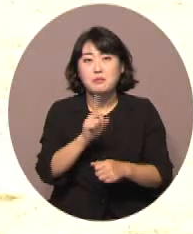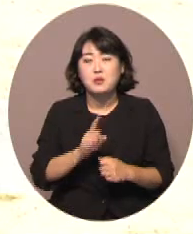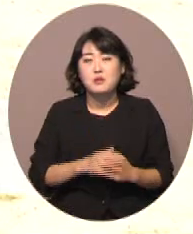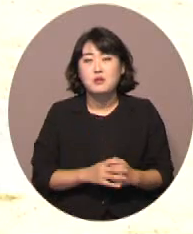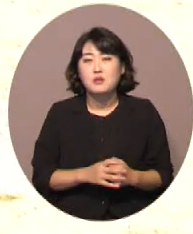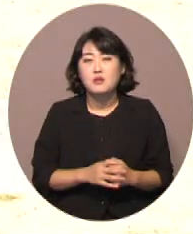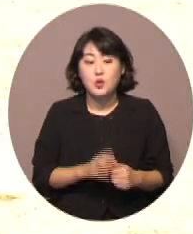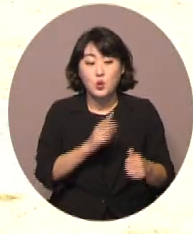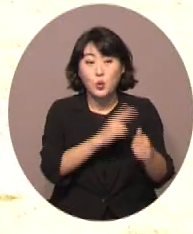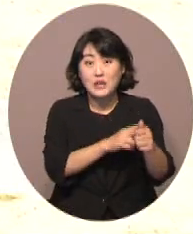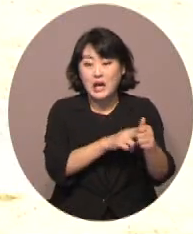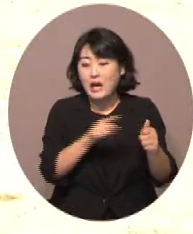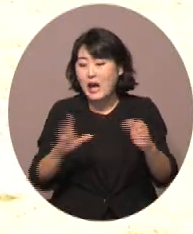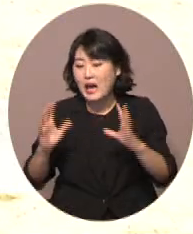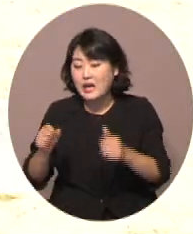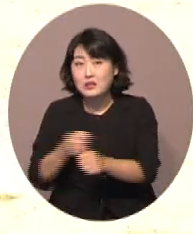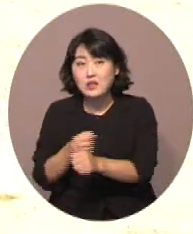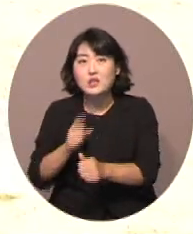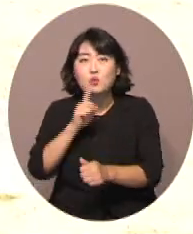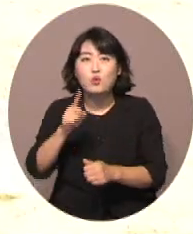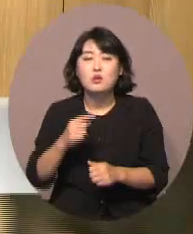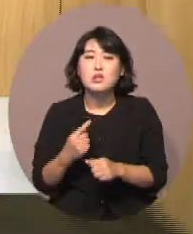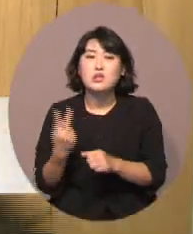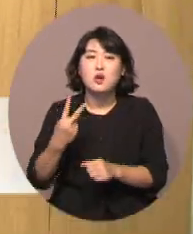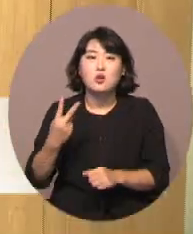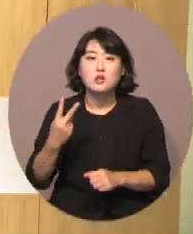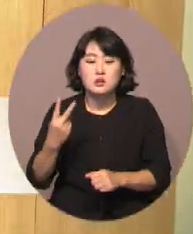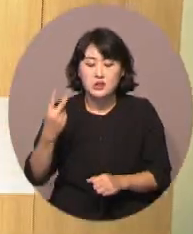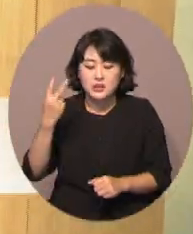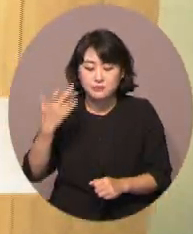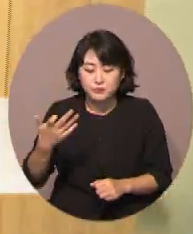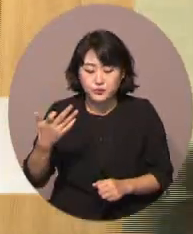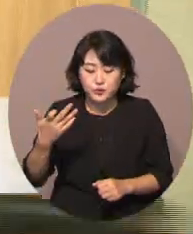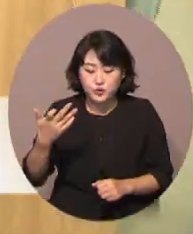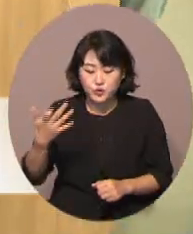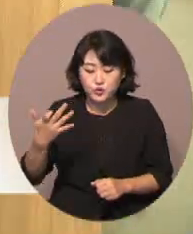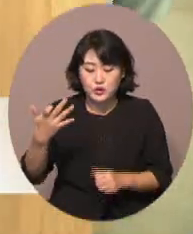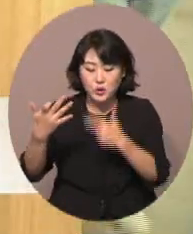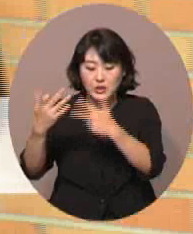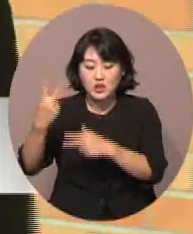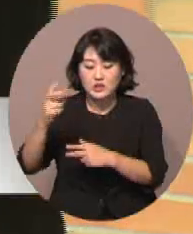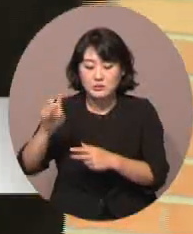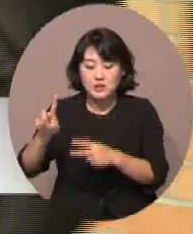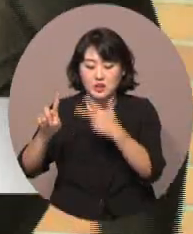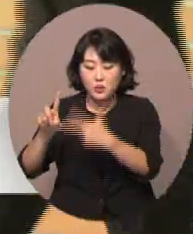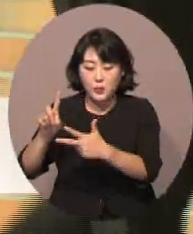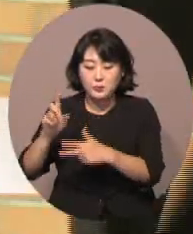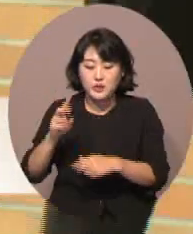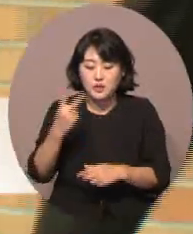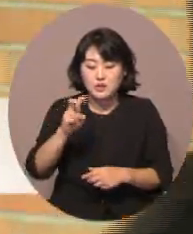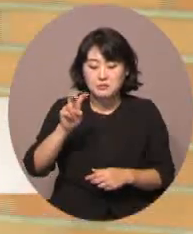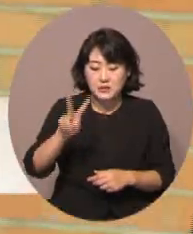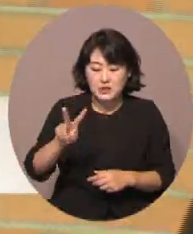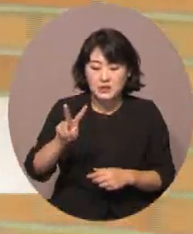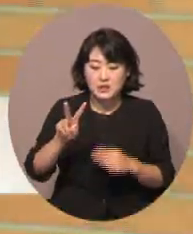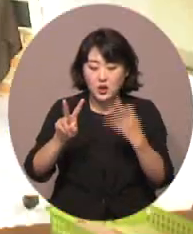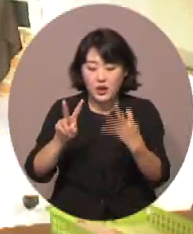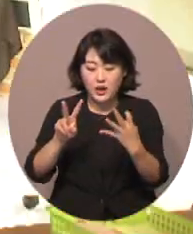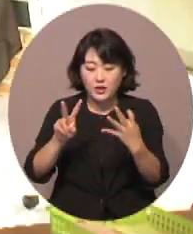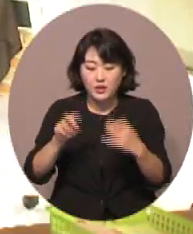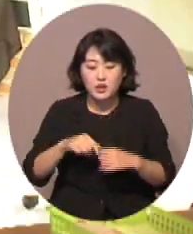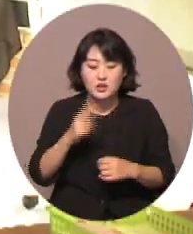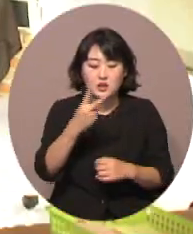신고는 지난 2021년 일곱 건에 이어 2022년 14건 2023년 11건 올해